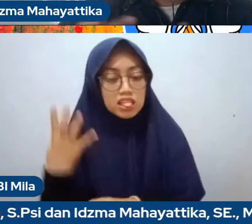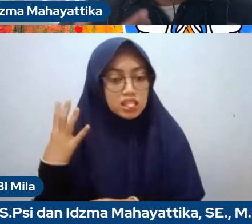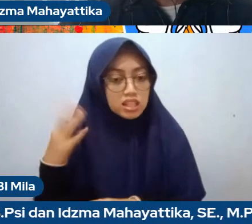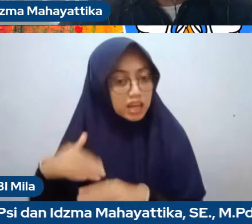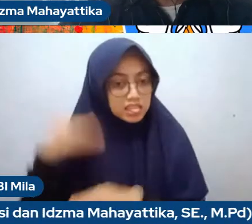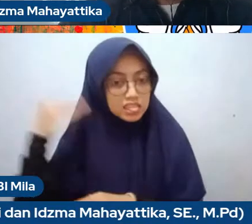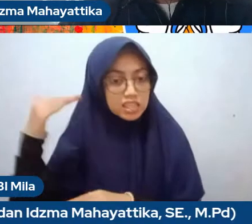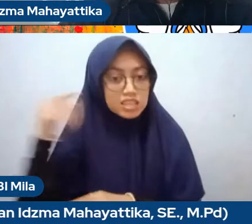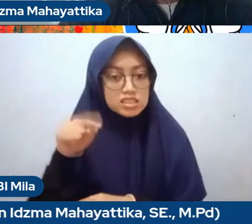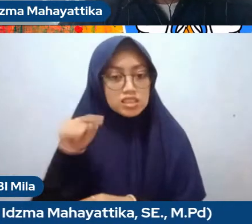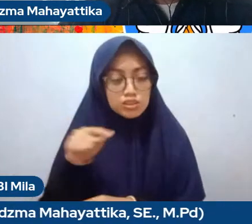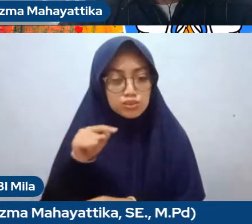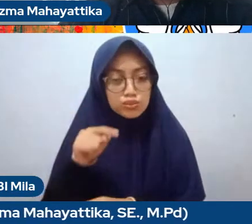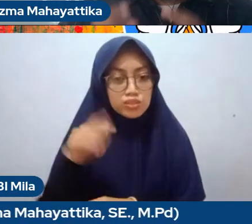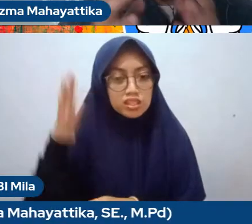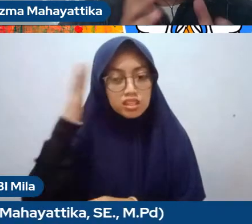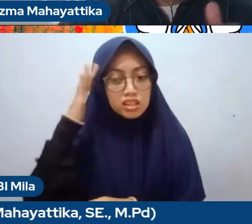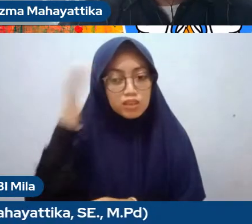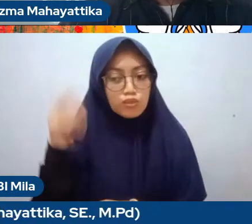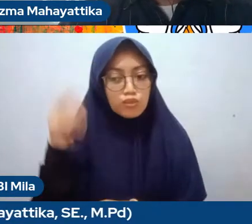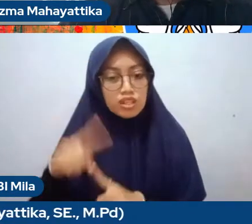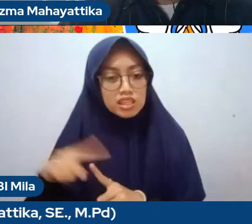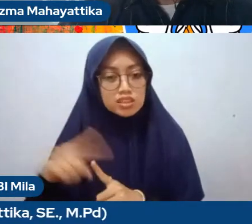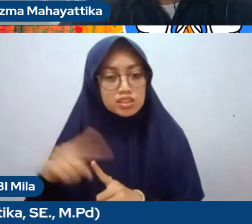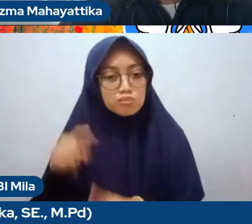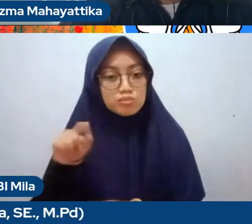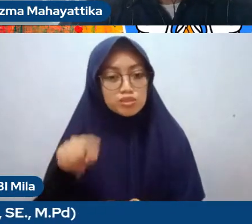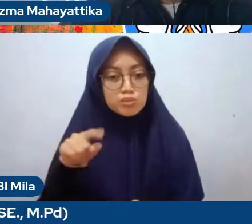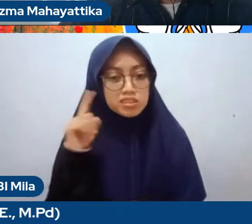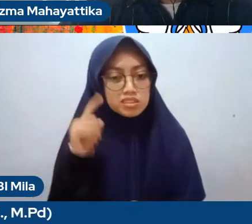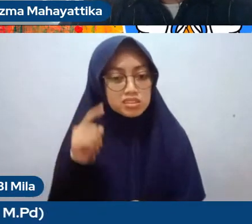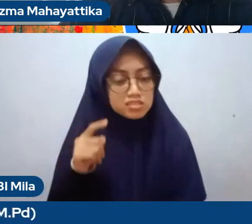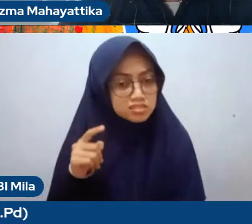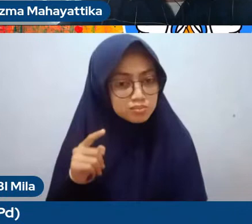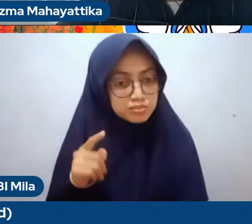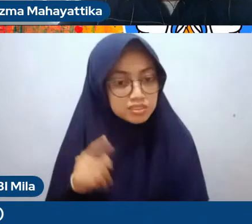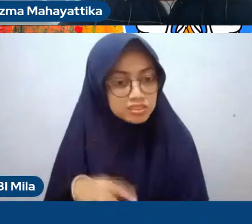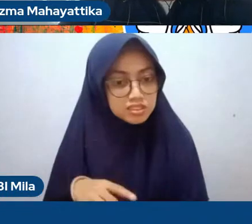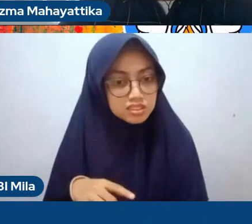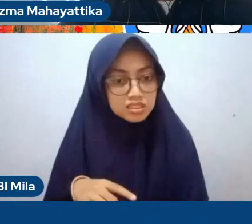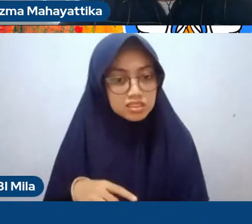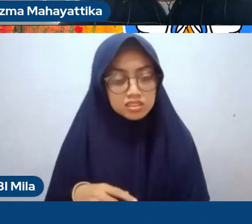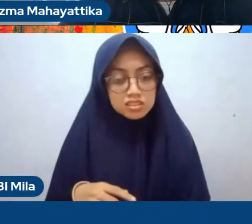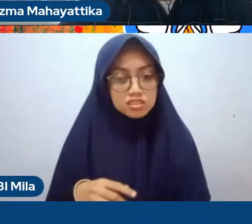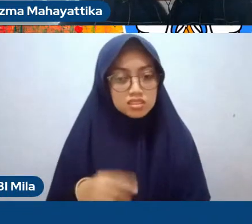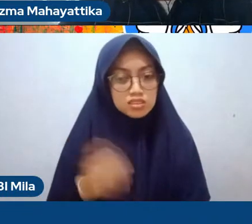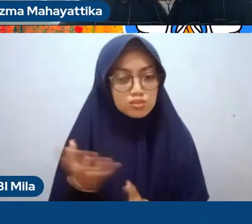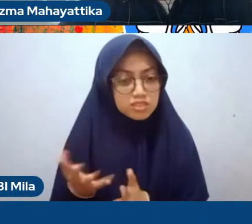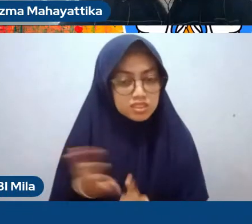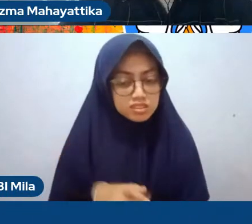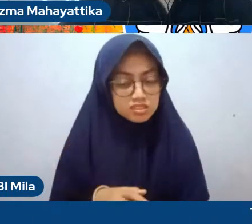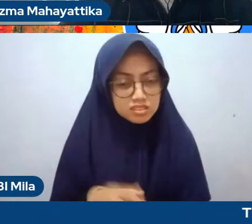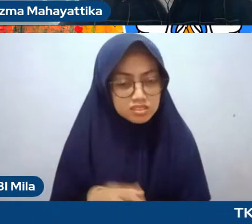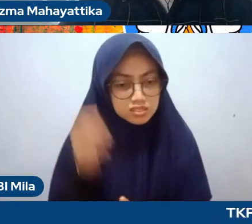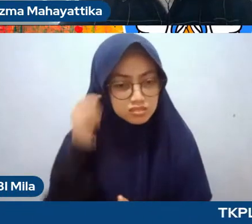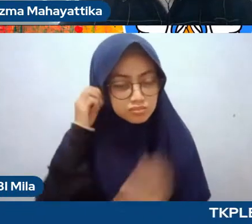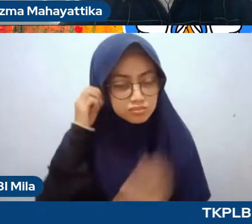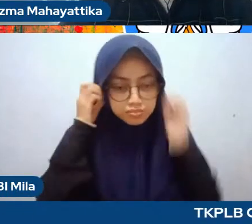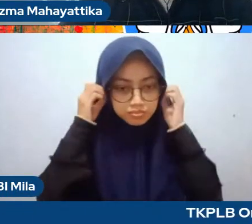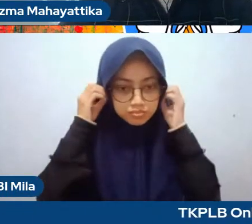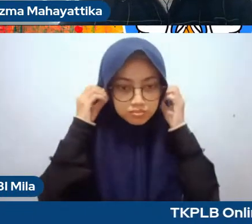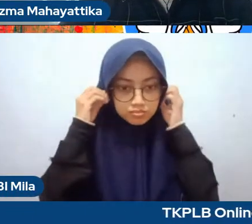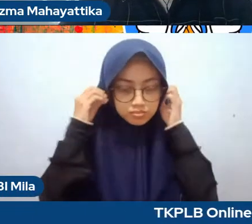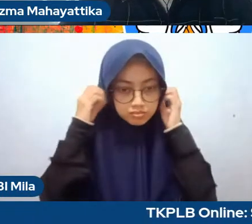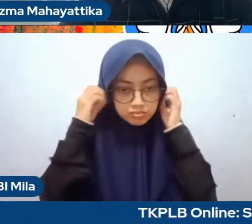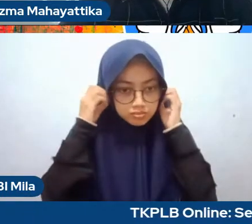keinginan terpenuhi. Maka PR-nya adalah tadi kita tahu itu. Gitu sih kira-kira. Ya, jadi selain